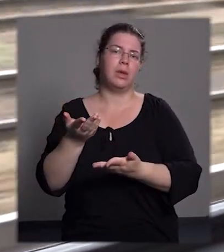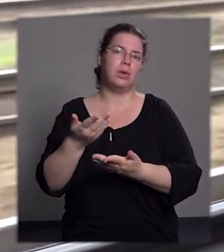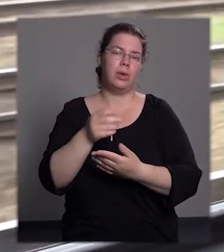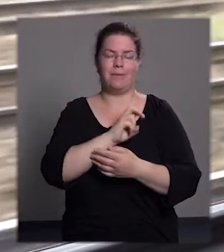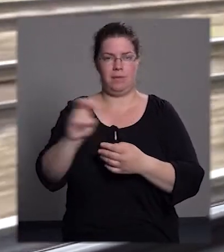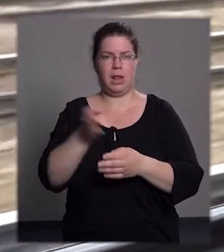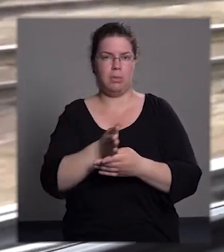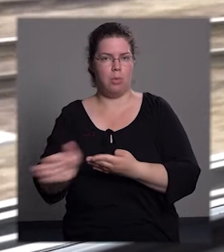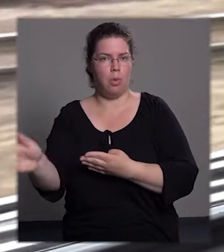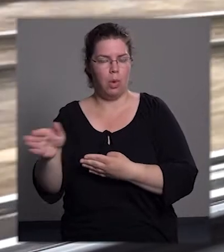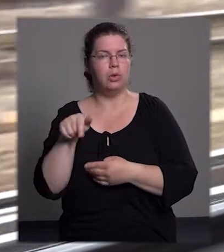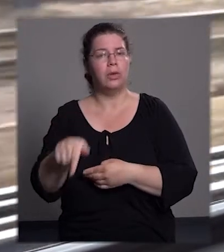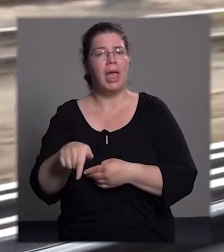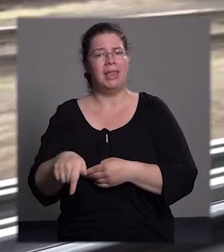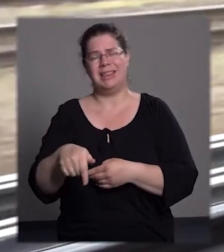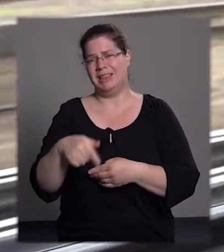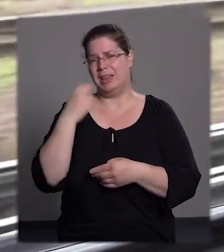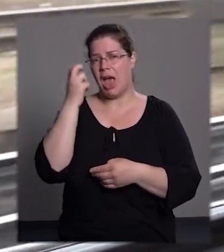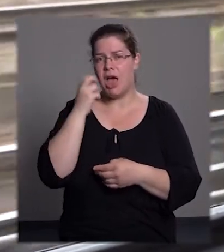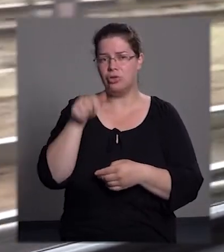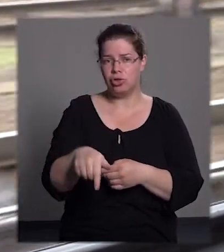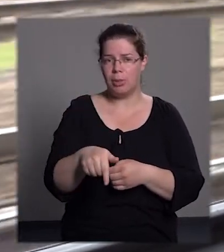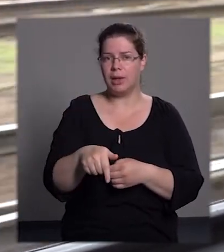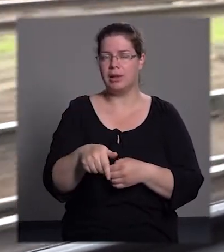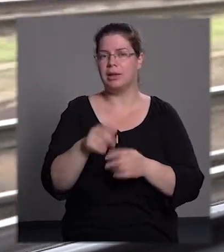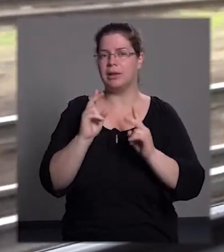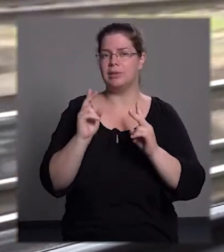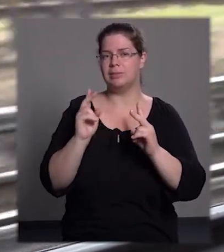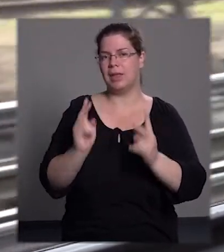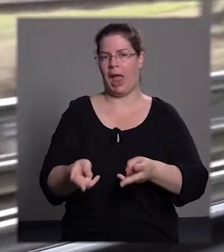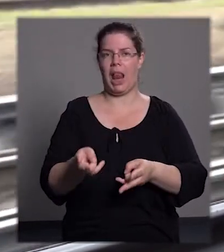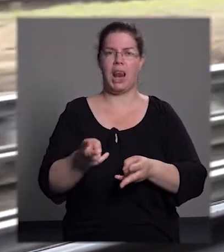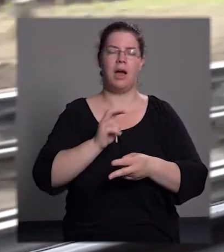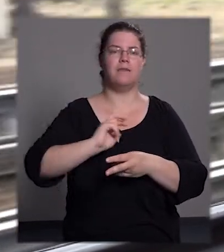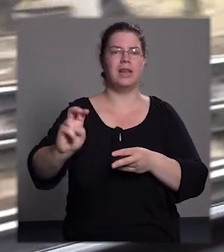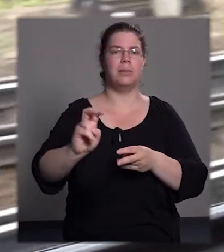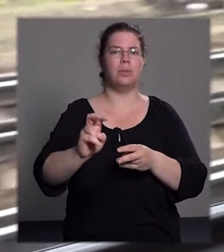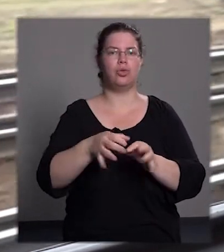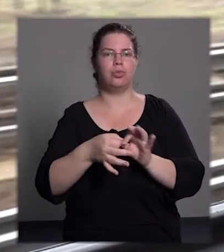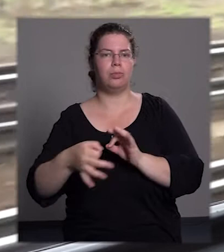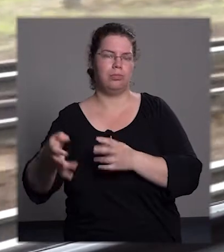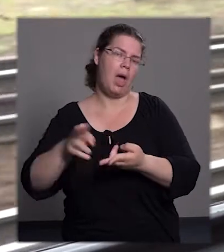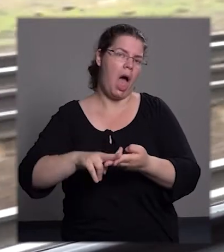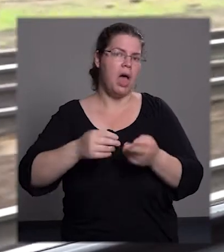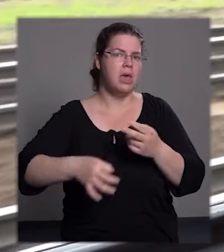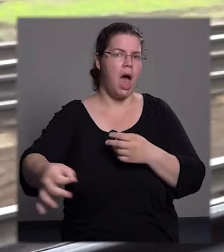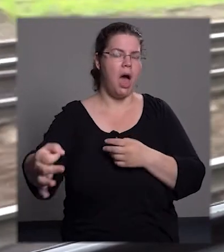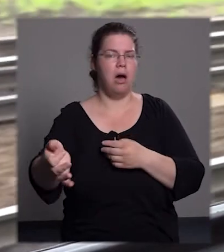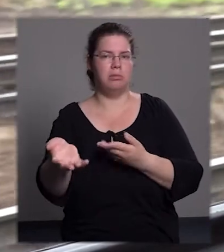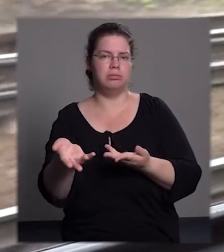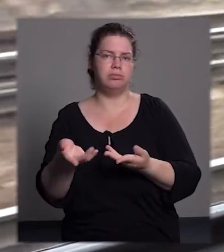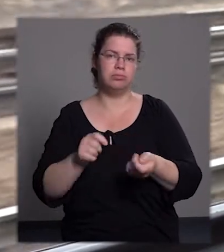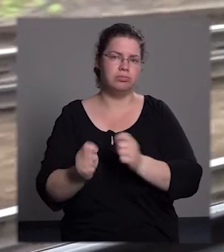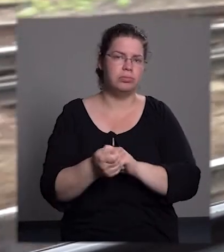villamos. Itt nézzük meg különben Erzsébeten, hogy kell-e a villamos pályáján módosítani. Viszonylag rossz helyen közlekedik, a